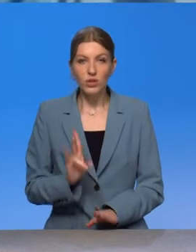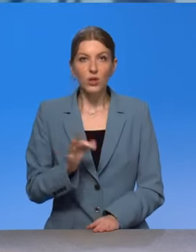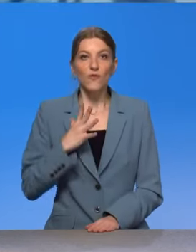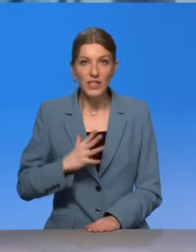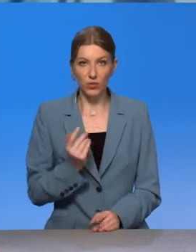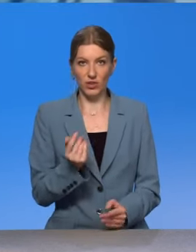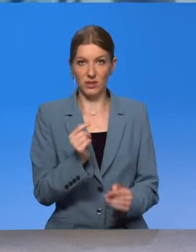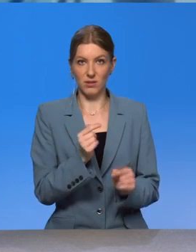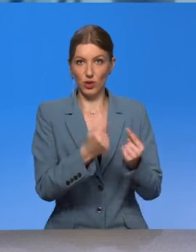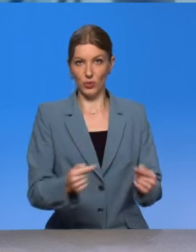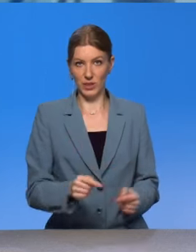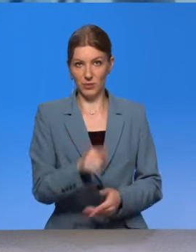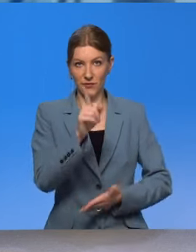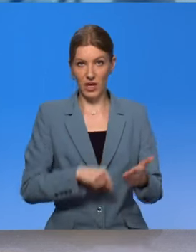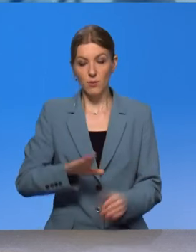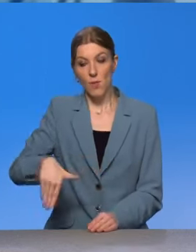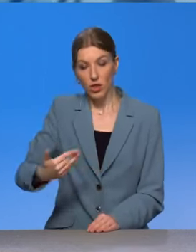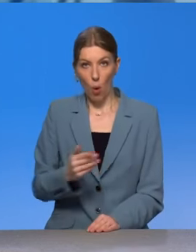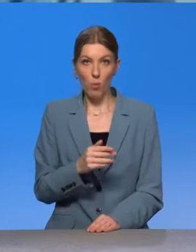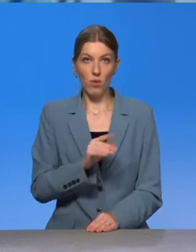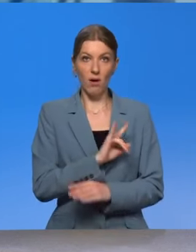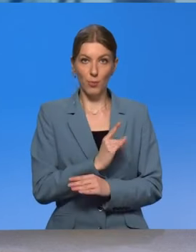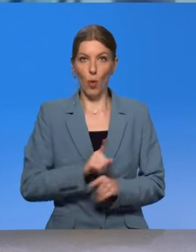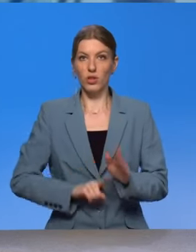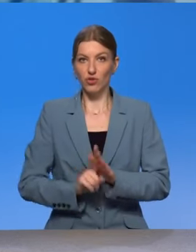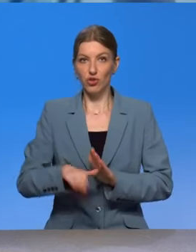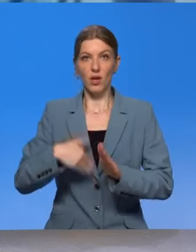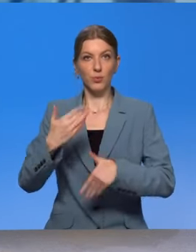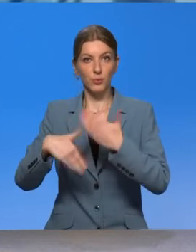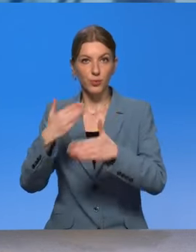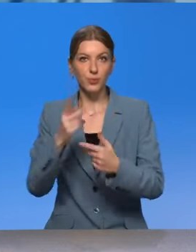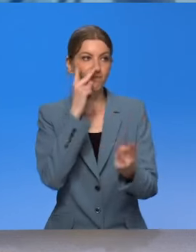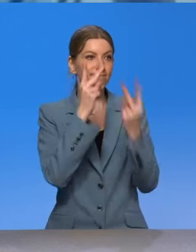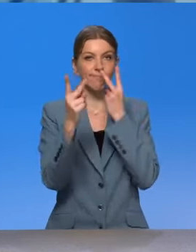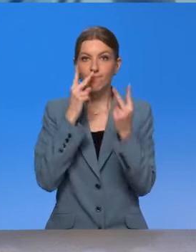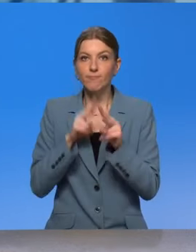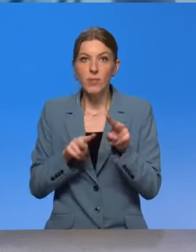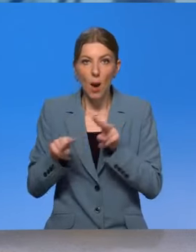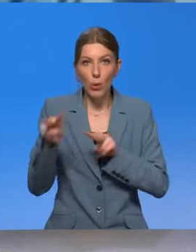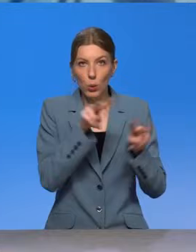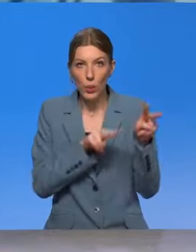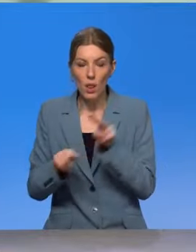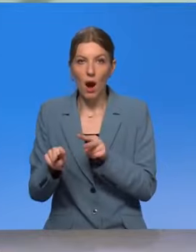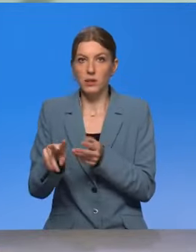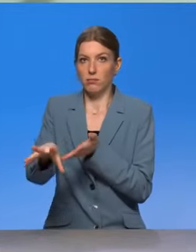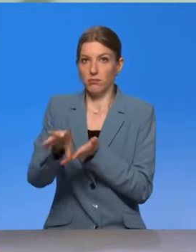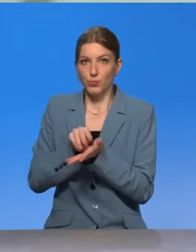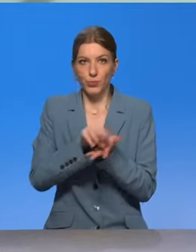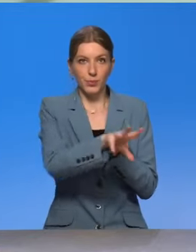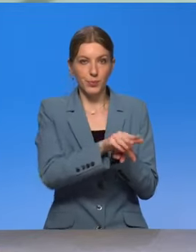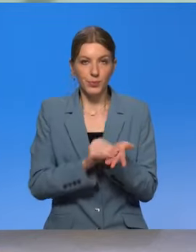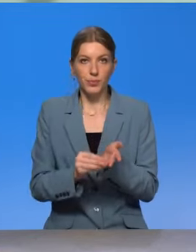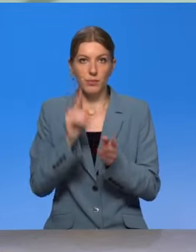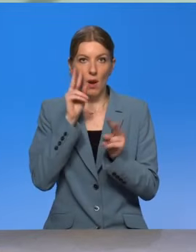взросления, ребенок набирается опыта, наблюдает за окружающим миром, начинает рефлексировать, понимать, сопоставлять, узнавать. Вот.